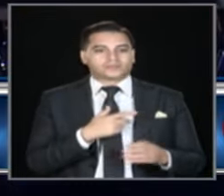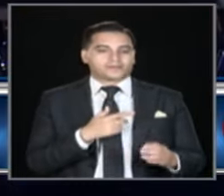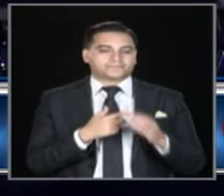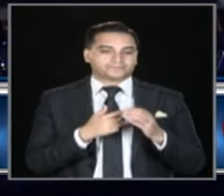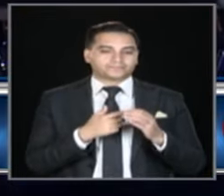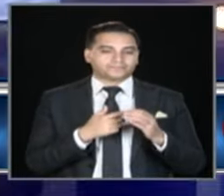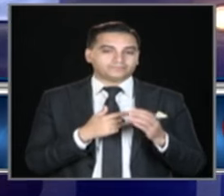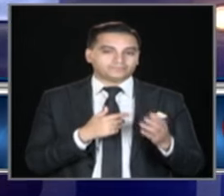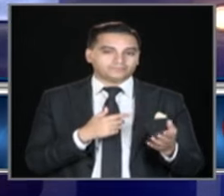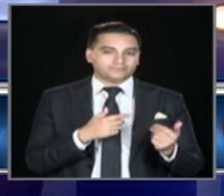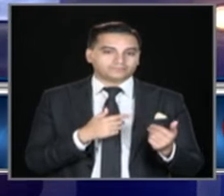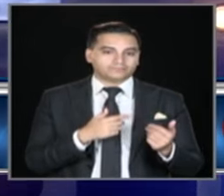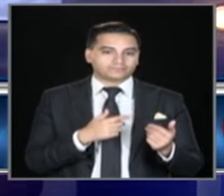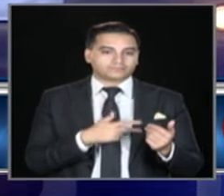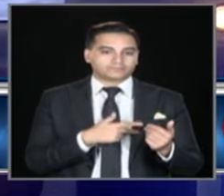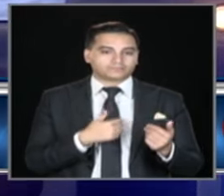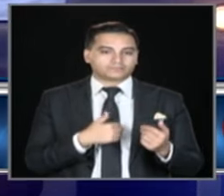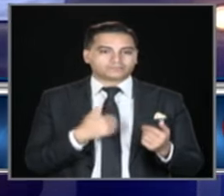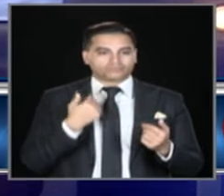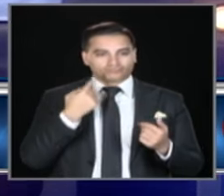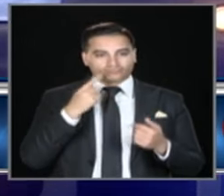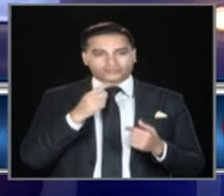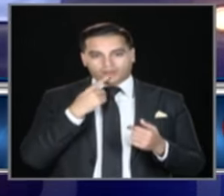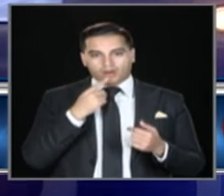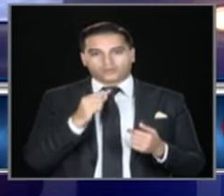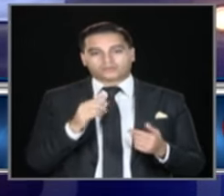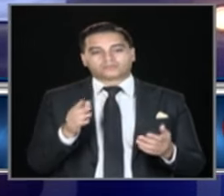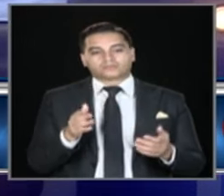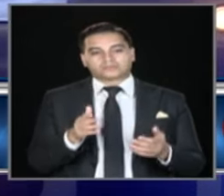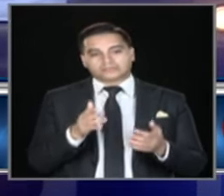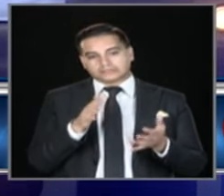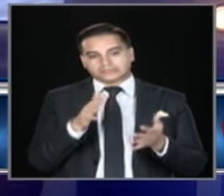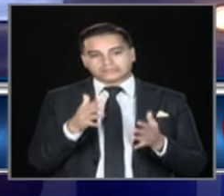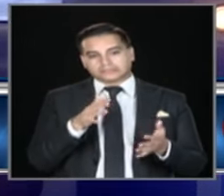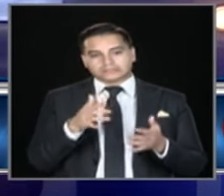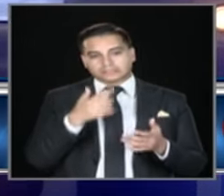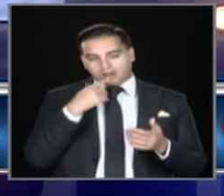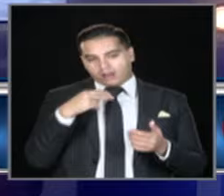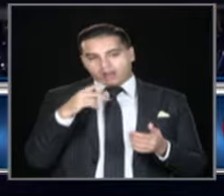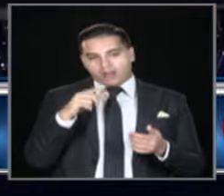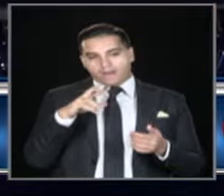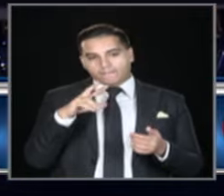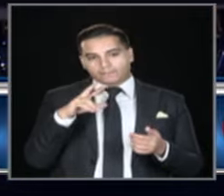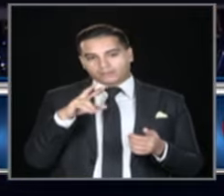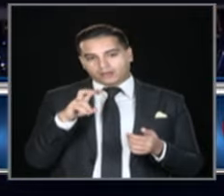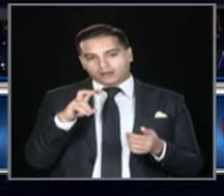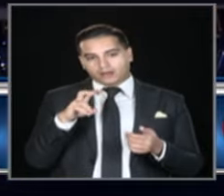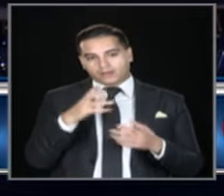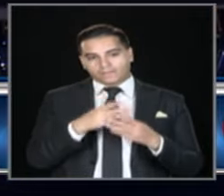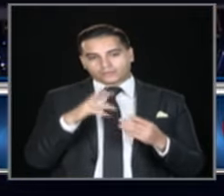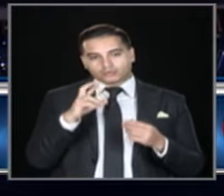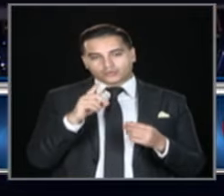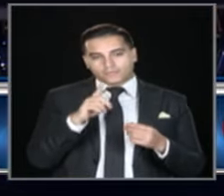عبد الرحمن اجابتك انا الحقيقه مش عارف المعلومه بس اقول عبد الله بن الزبير عبد الرحمن